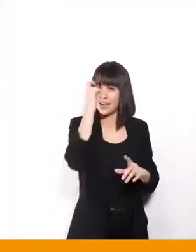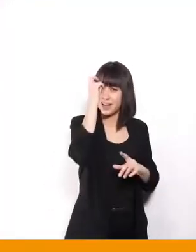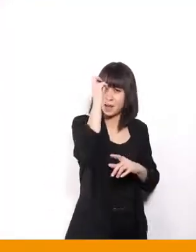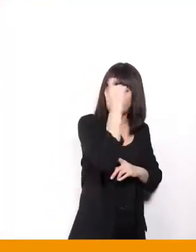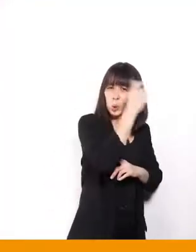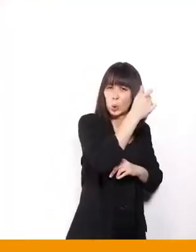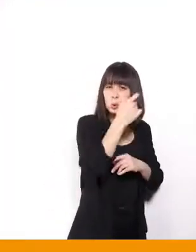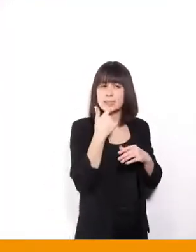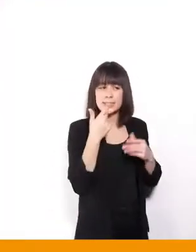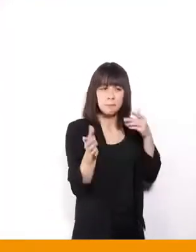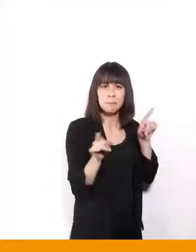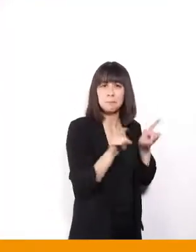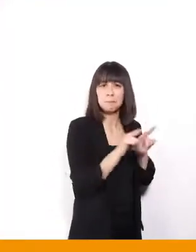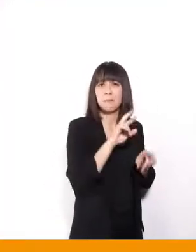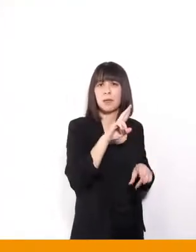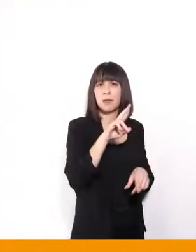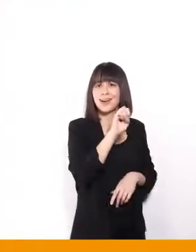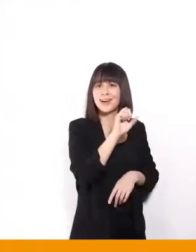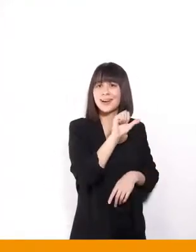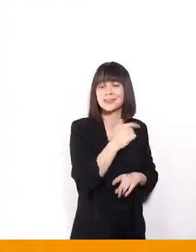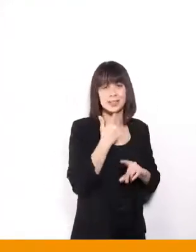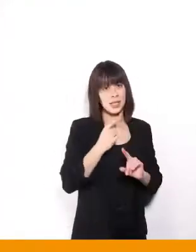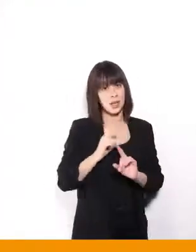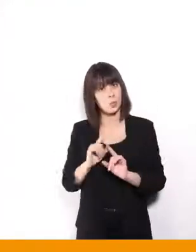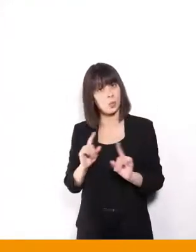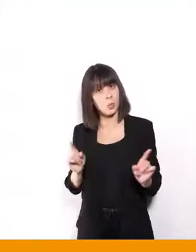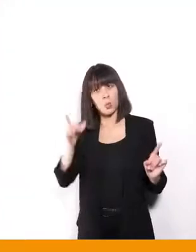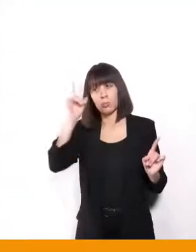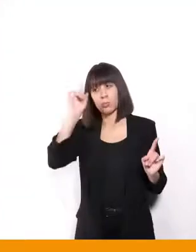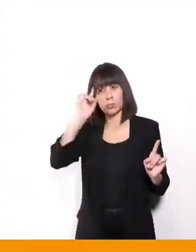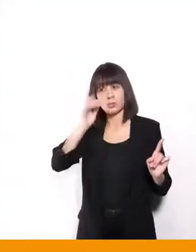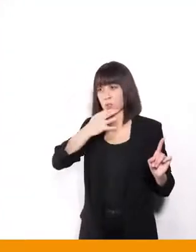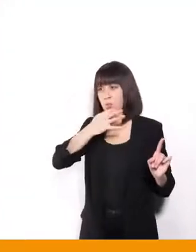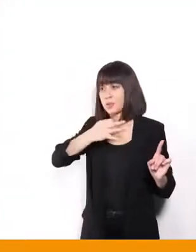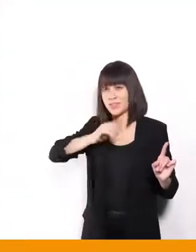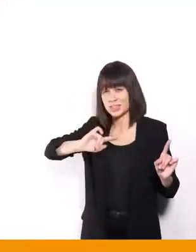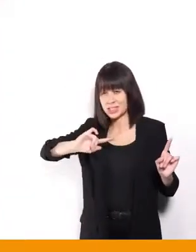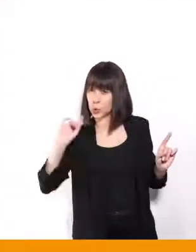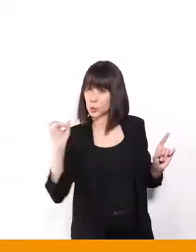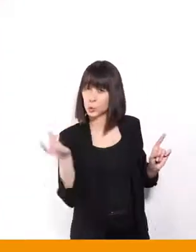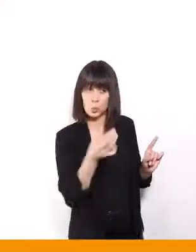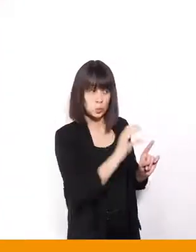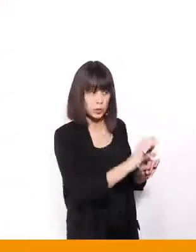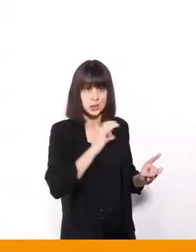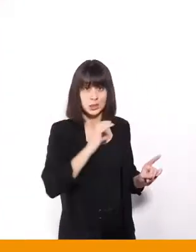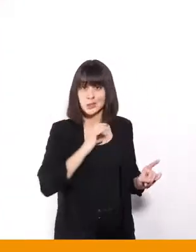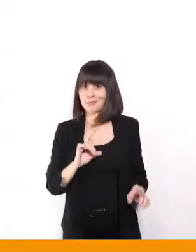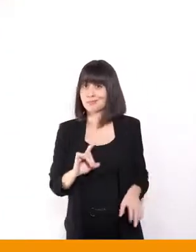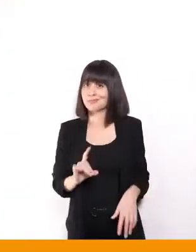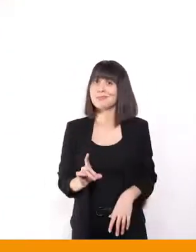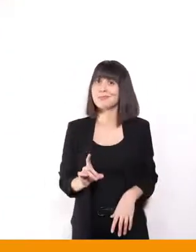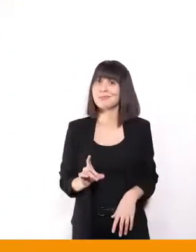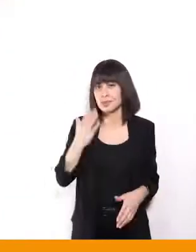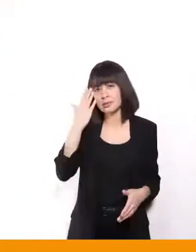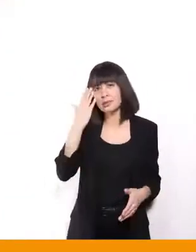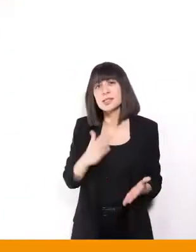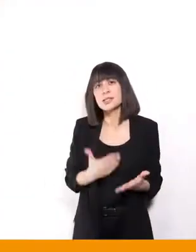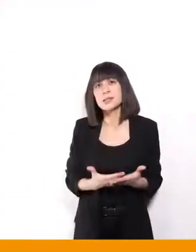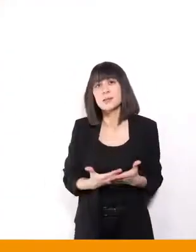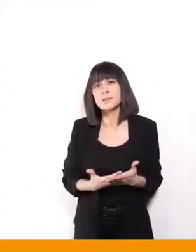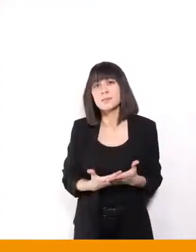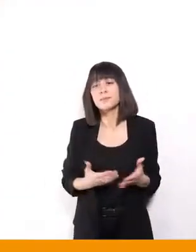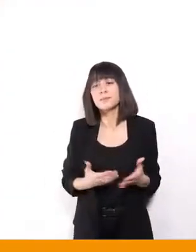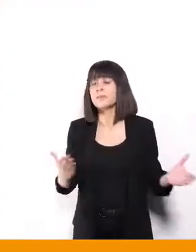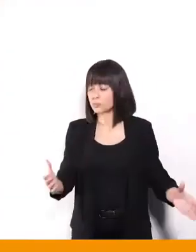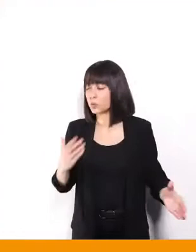qui, comme vous le savez, ne couvre pas tous les bénéficiaires potentiels. Donc ça, c'est important du point de vue,